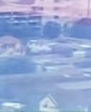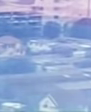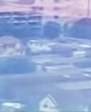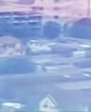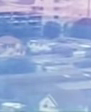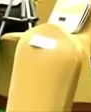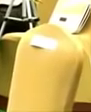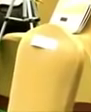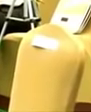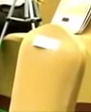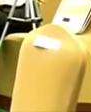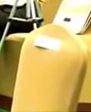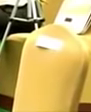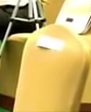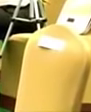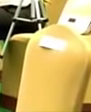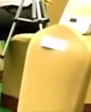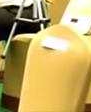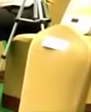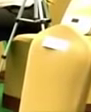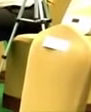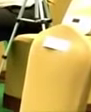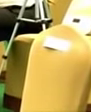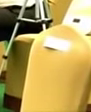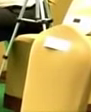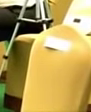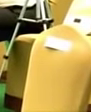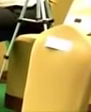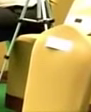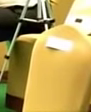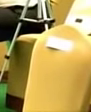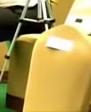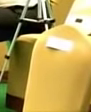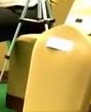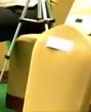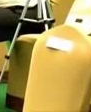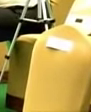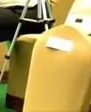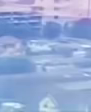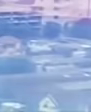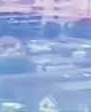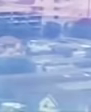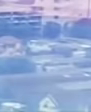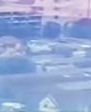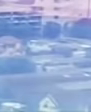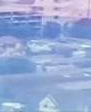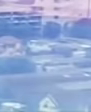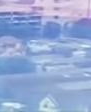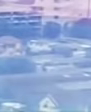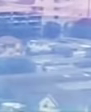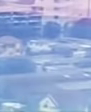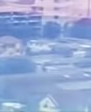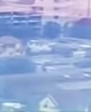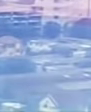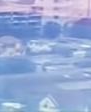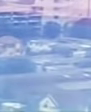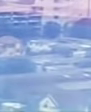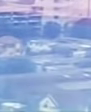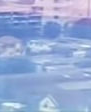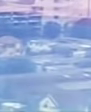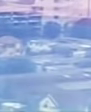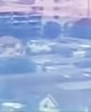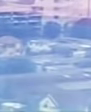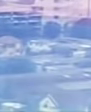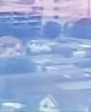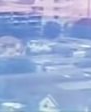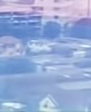ากกันด้วยนะครับฝากกันไปดูตรงนั้นด้วยเขาใช้คำนี้ใช่ไหมฮะรังนกกระจอกก็ต้องพยายามห่างกันแล้วใส่หน้ากากอนามัย